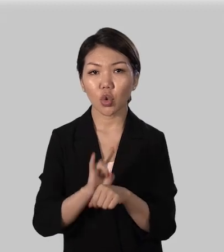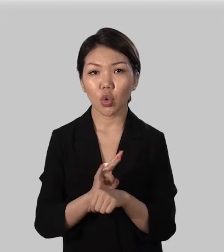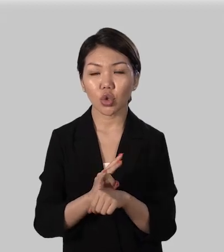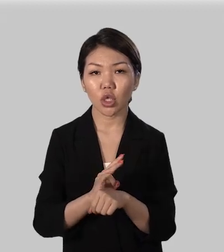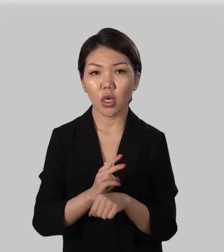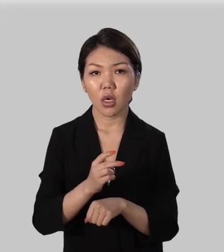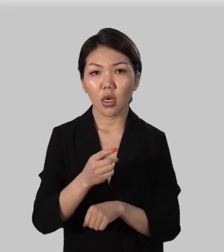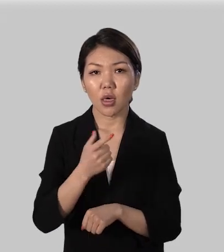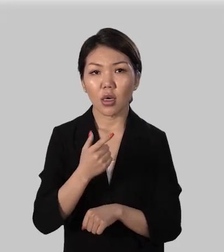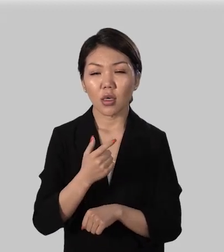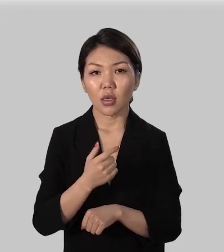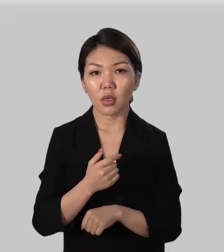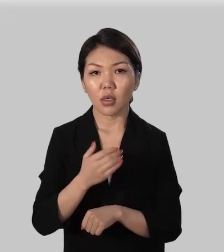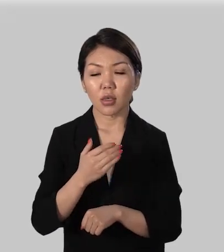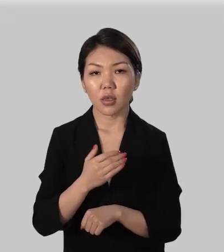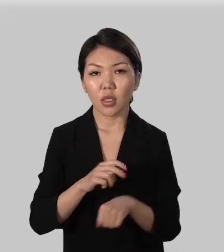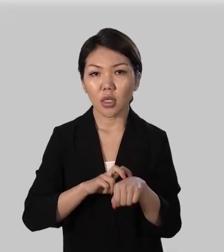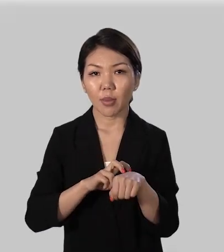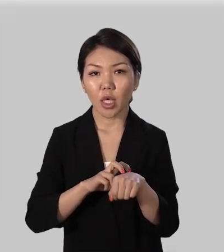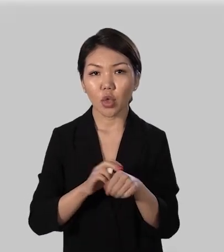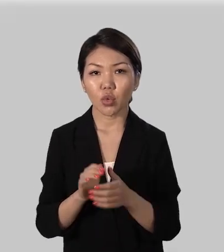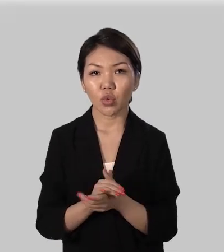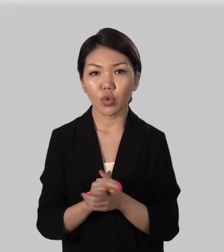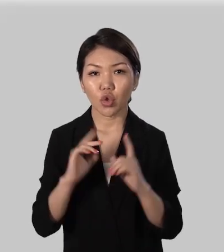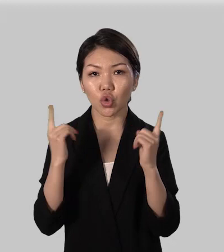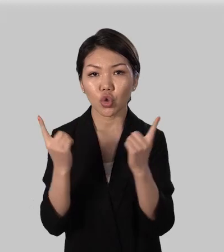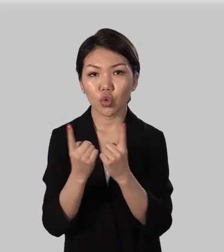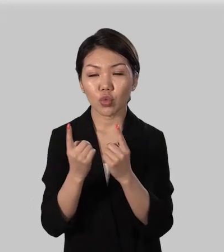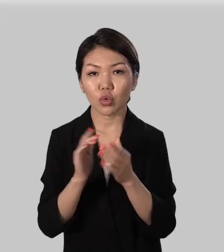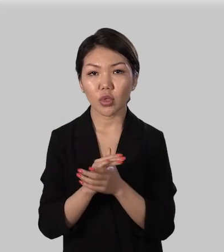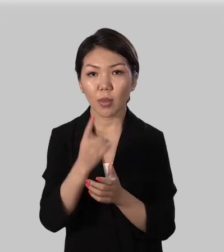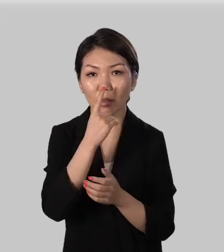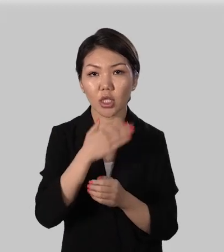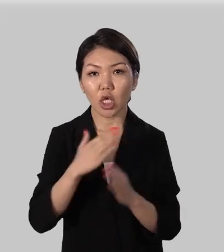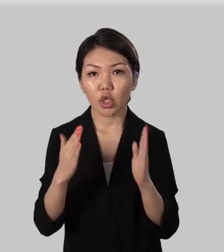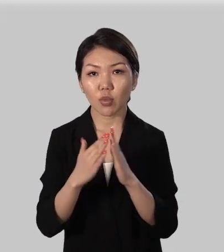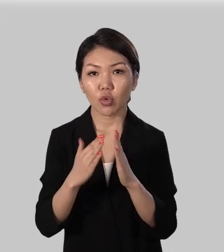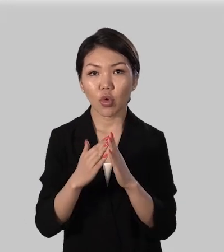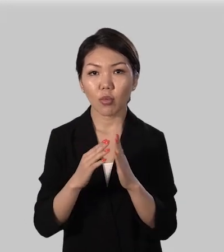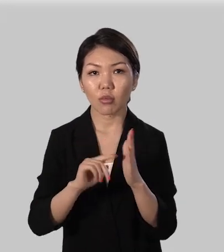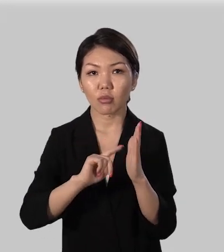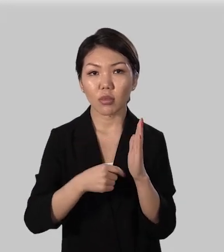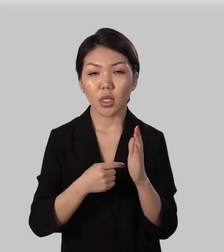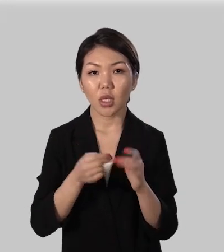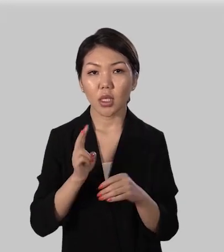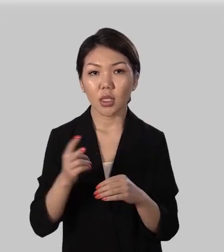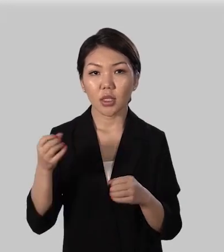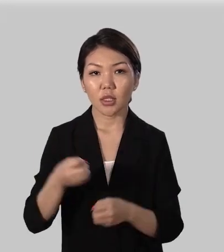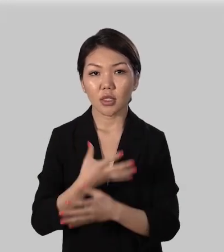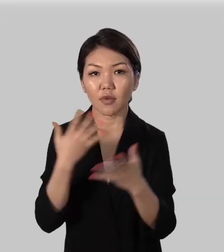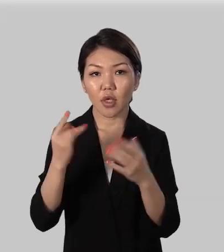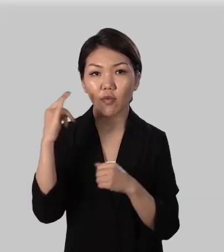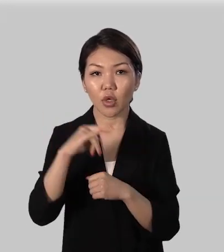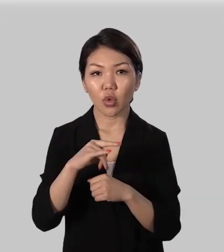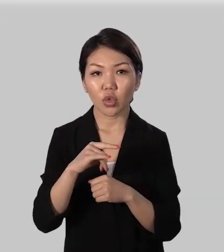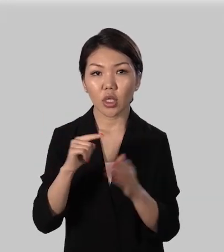поближе к нашему дому к свету в окошках и от этого мне страшно и радостно